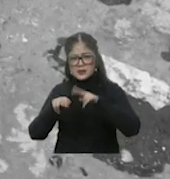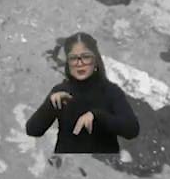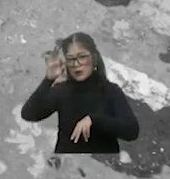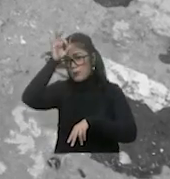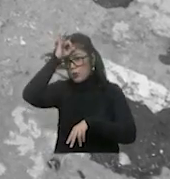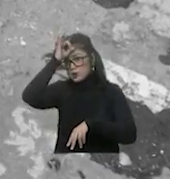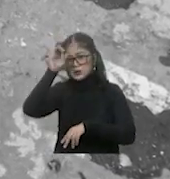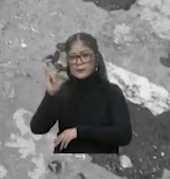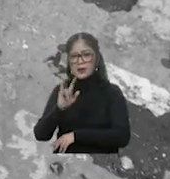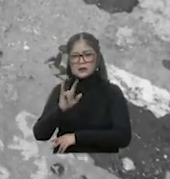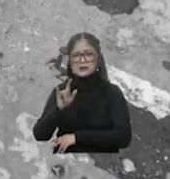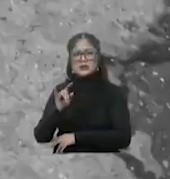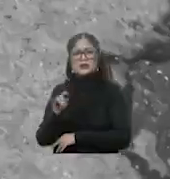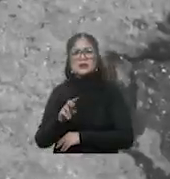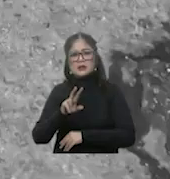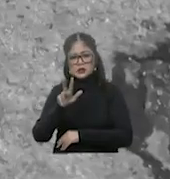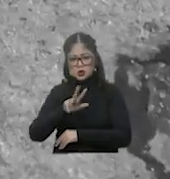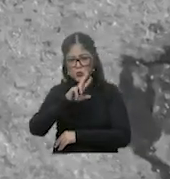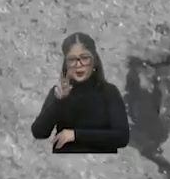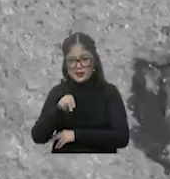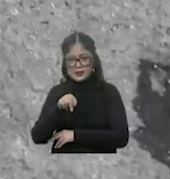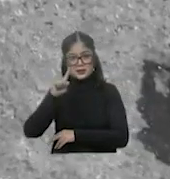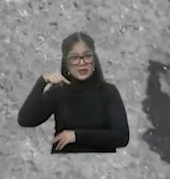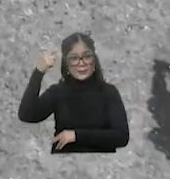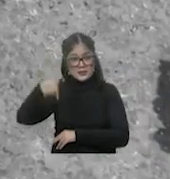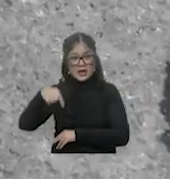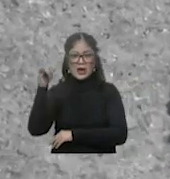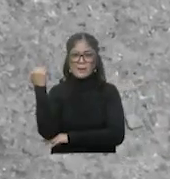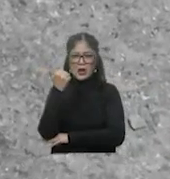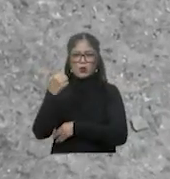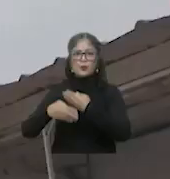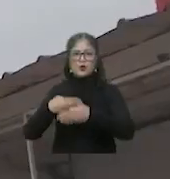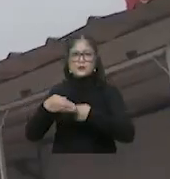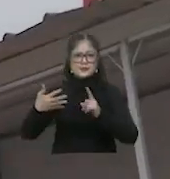dan Polda Metro Jaya. Hingga saat ini para pelaku masih dalam pengejaran